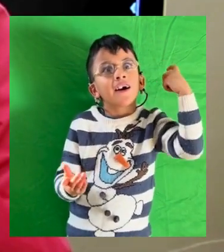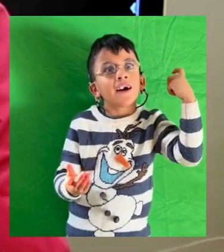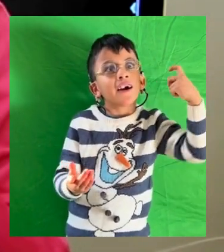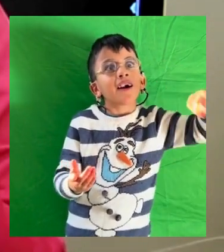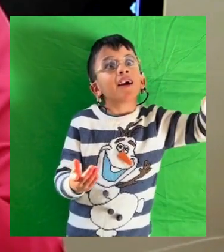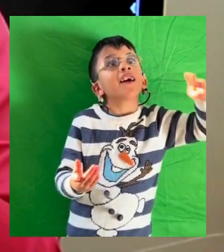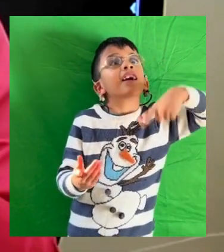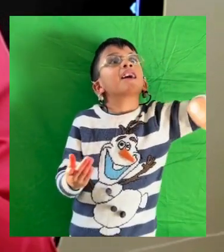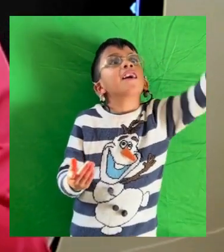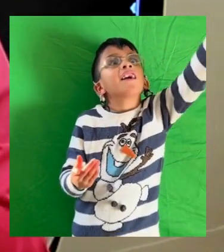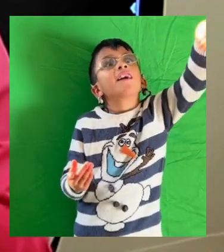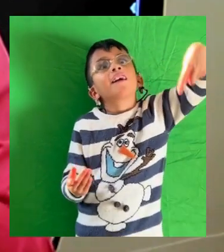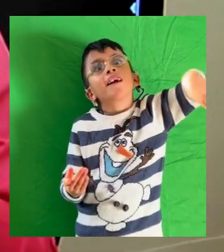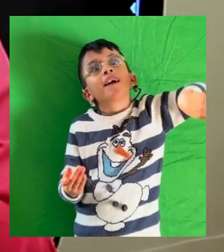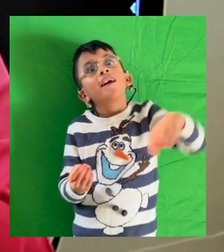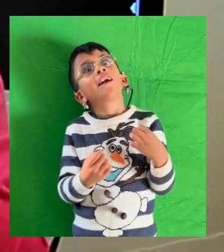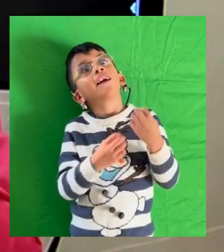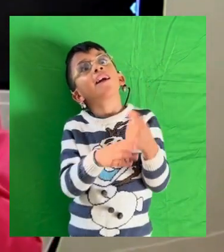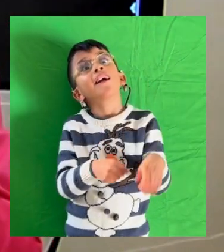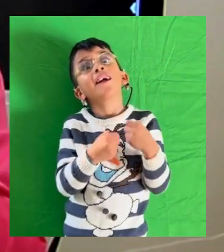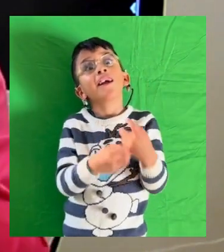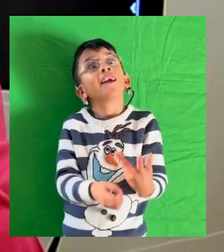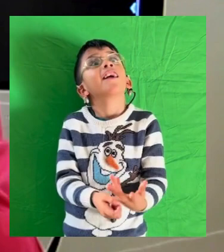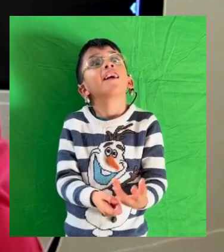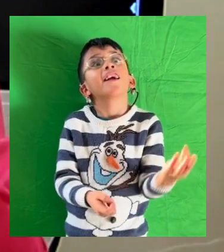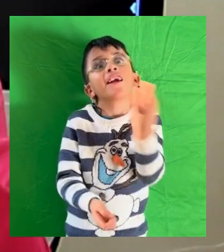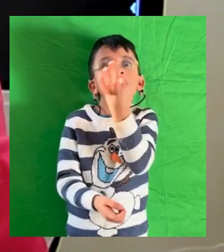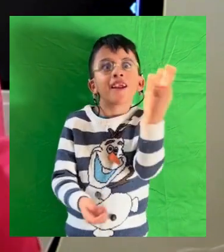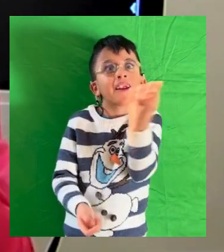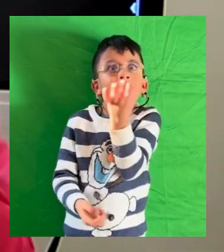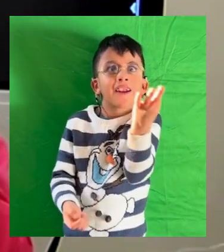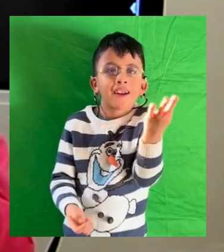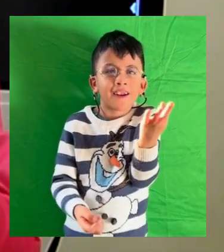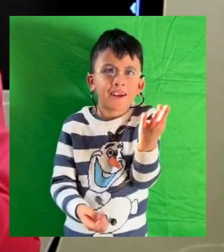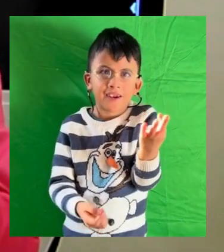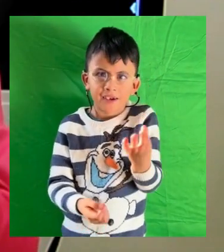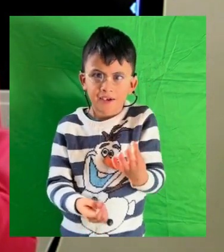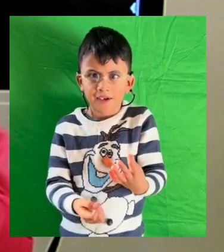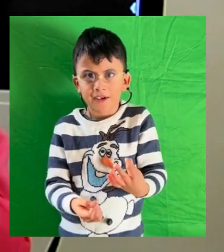ditugu. Zer ekarri diguzue?